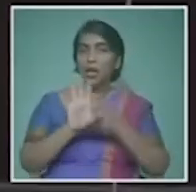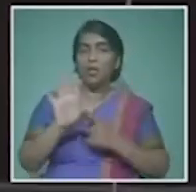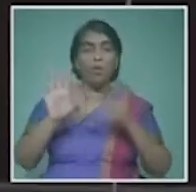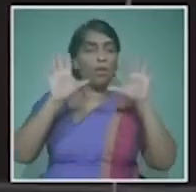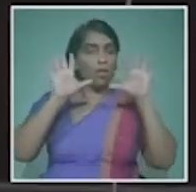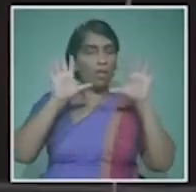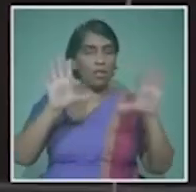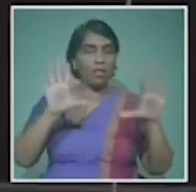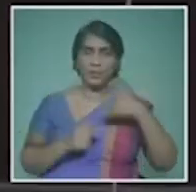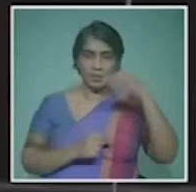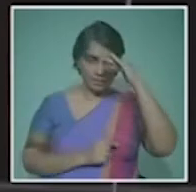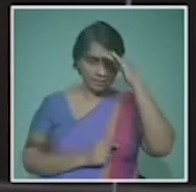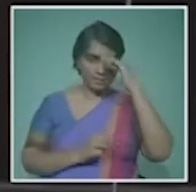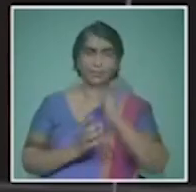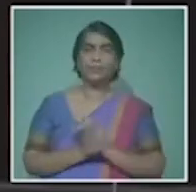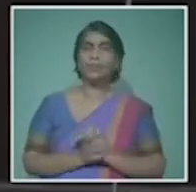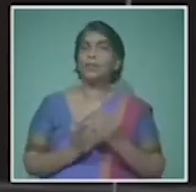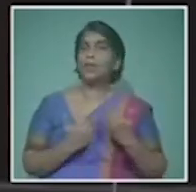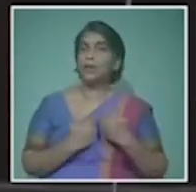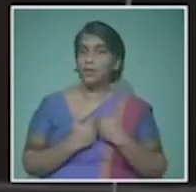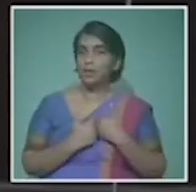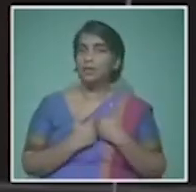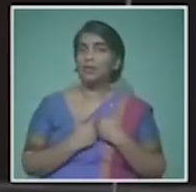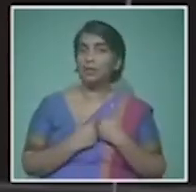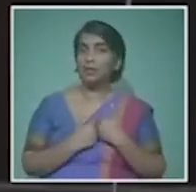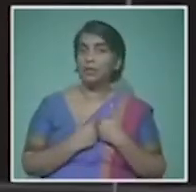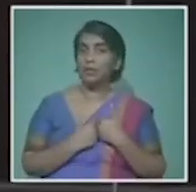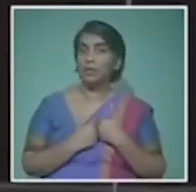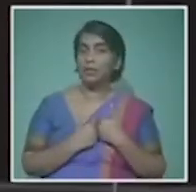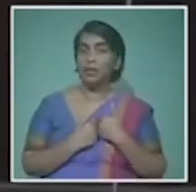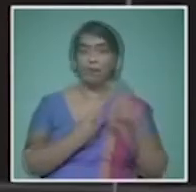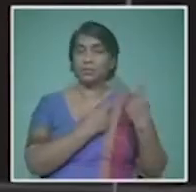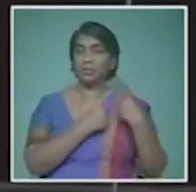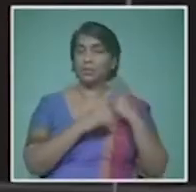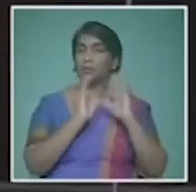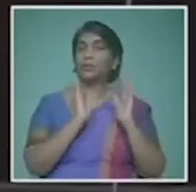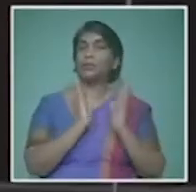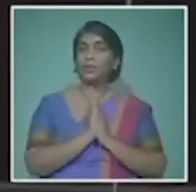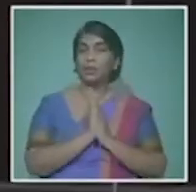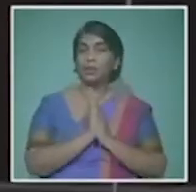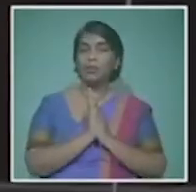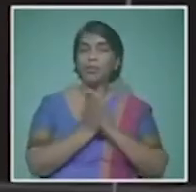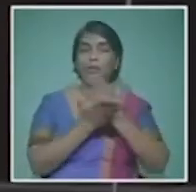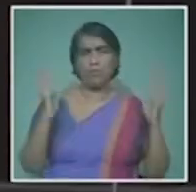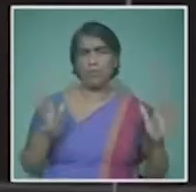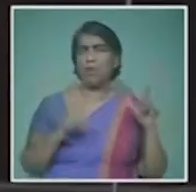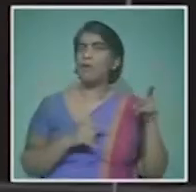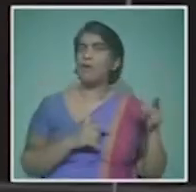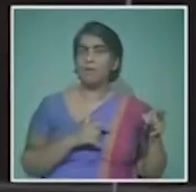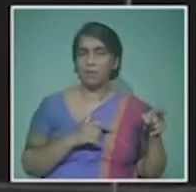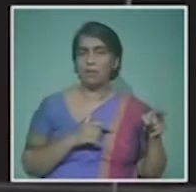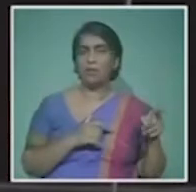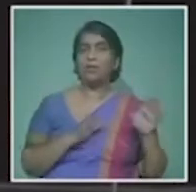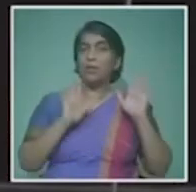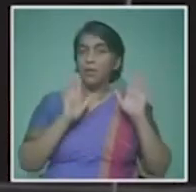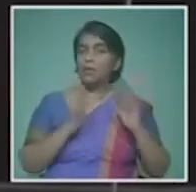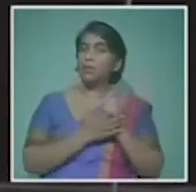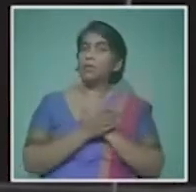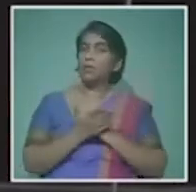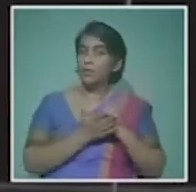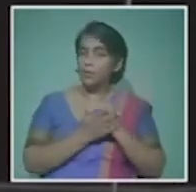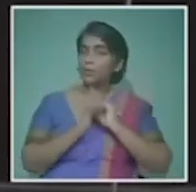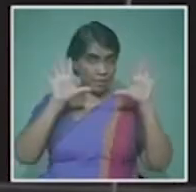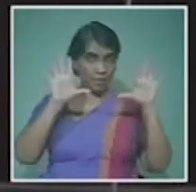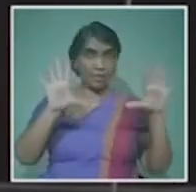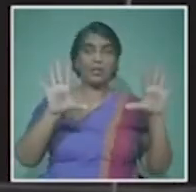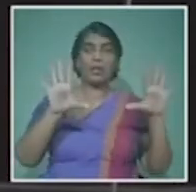10ක කාලයක් තුල අපිට ඇවිල්ලා තියෙන පැමිණිලි අපිට වර්ග කරන්න වෙනවා කොහොම හරි මේ සියල්ල එකතු